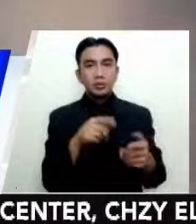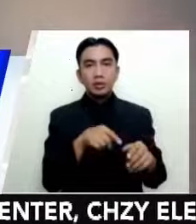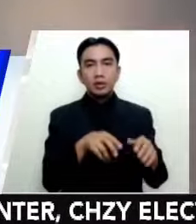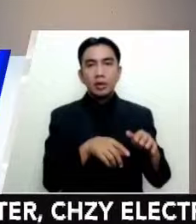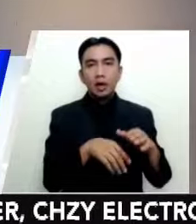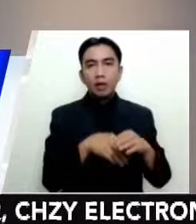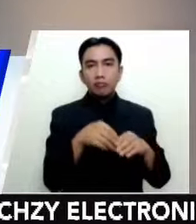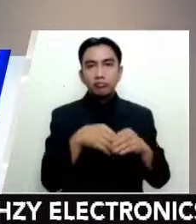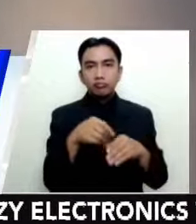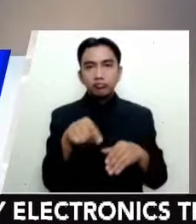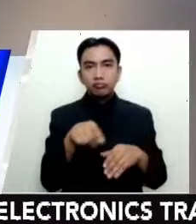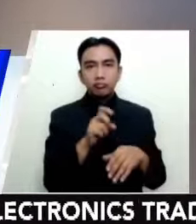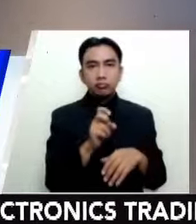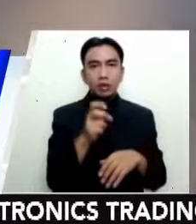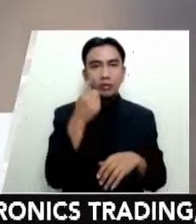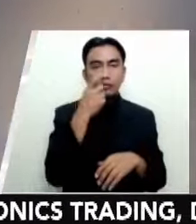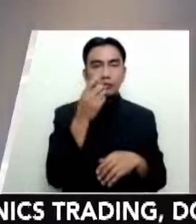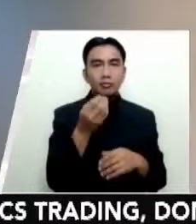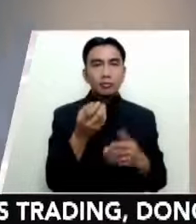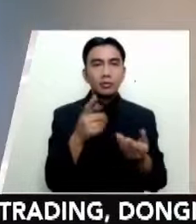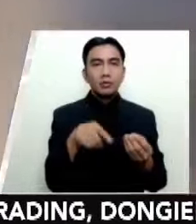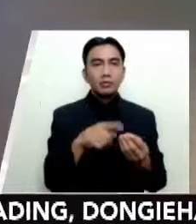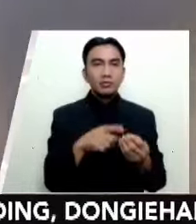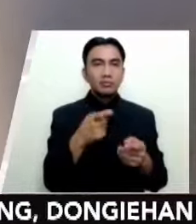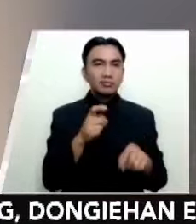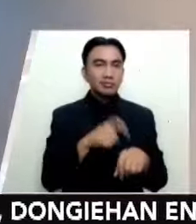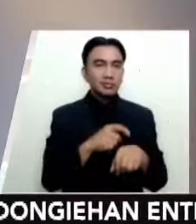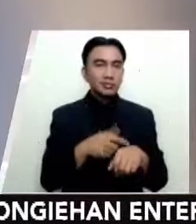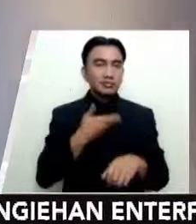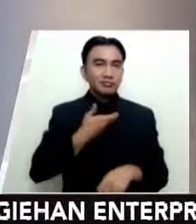tuwing feeding season o kapag gutom.